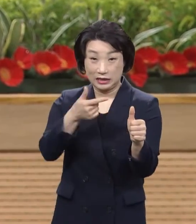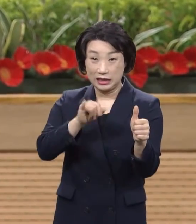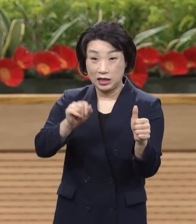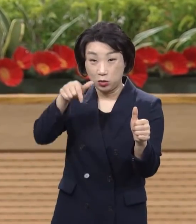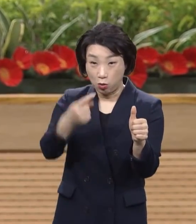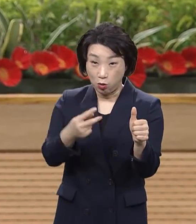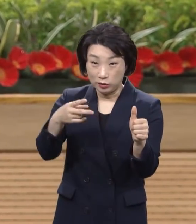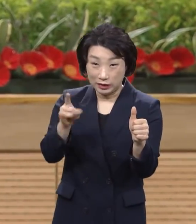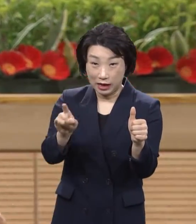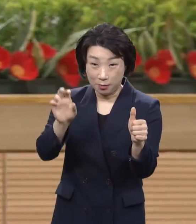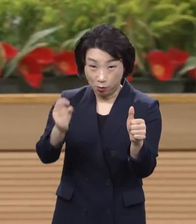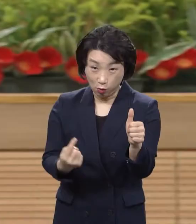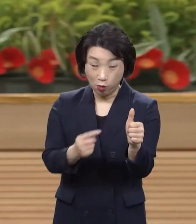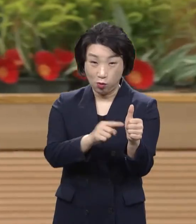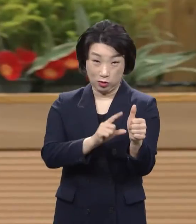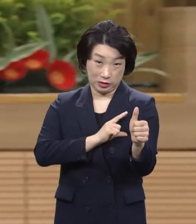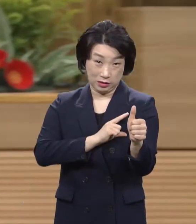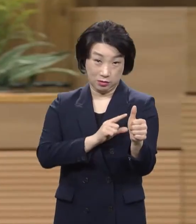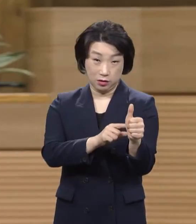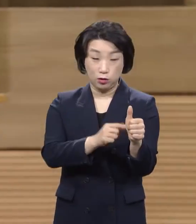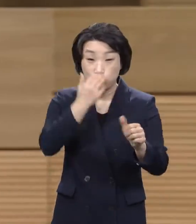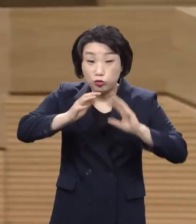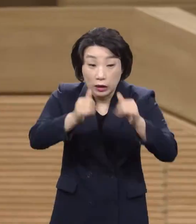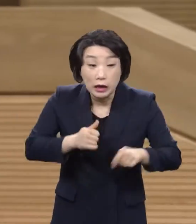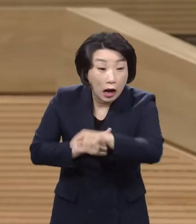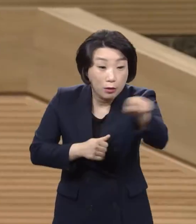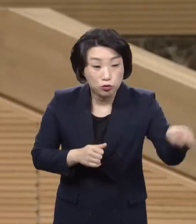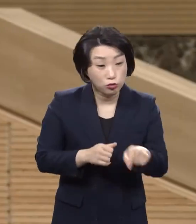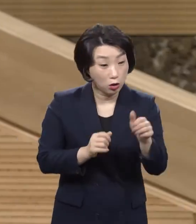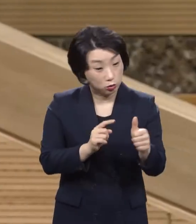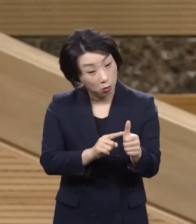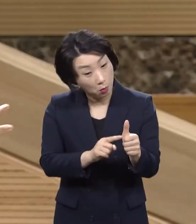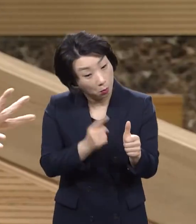아주 유대인 중에서 경건한 사람이라고 그랬어.